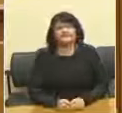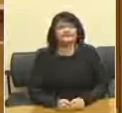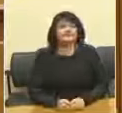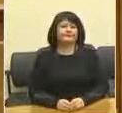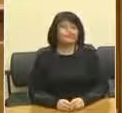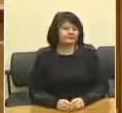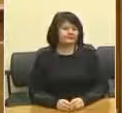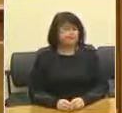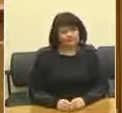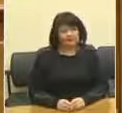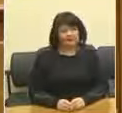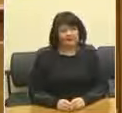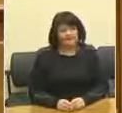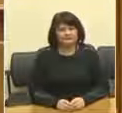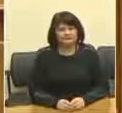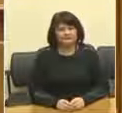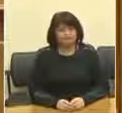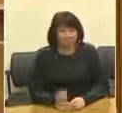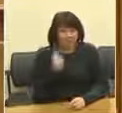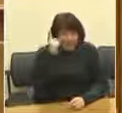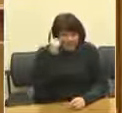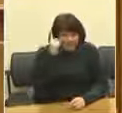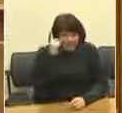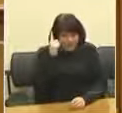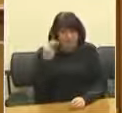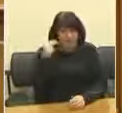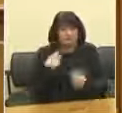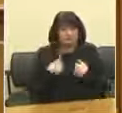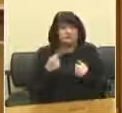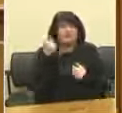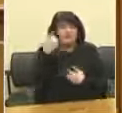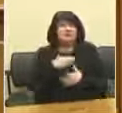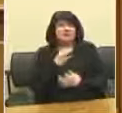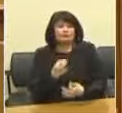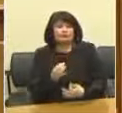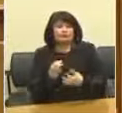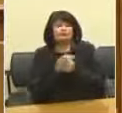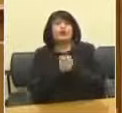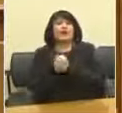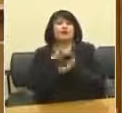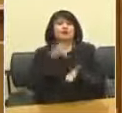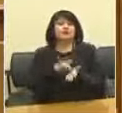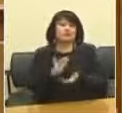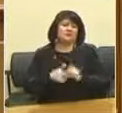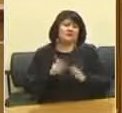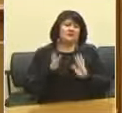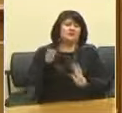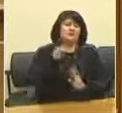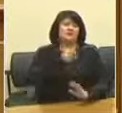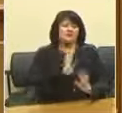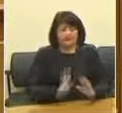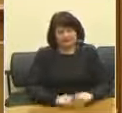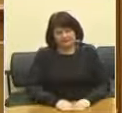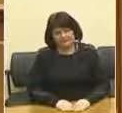Σας ένιωξε ποτέ αν εμφανίστηκε ένας κεντρών? Δεν πιστεύω να σας ένιωξε. Κάνετε εμπάργο